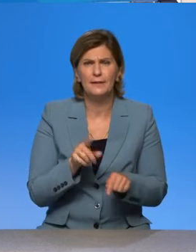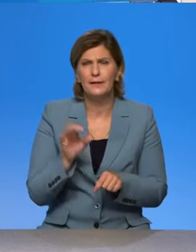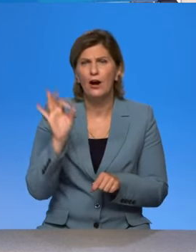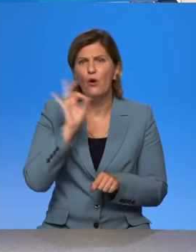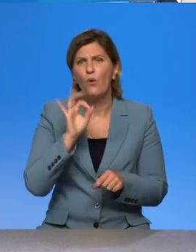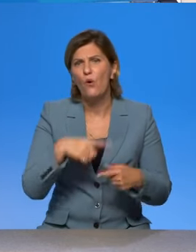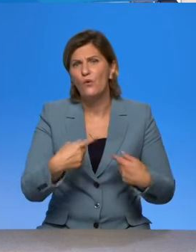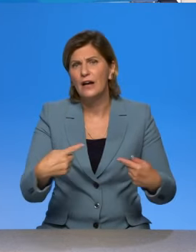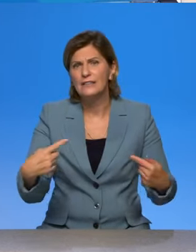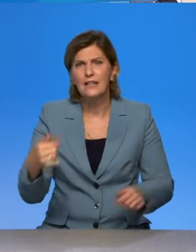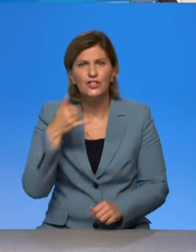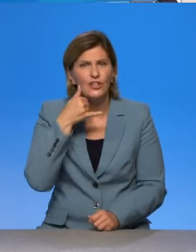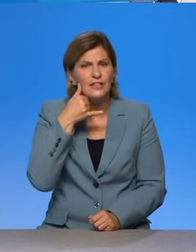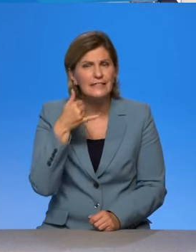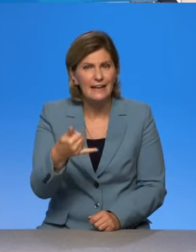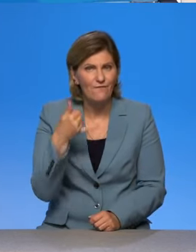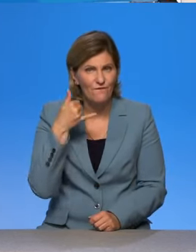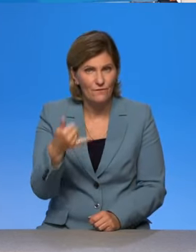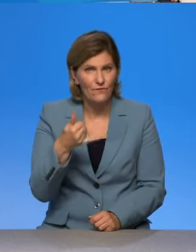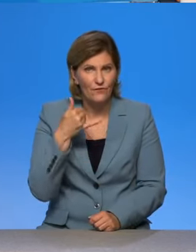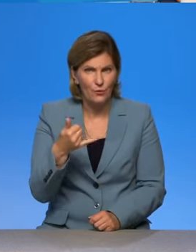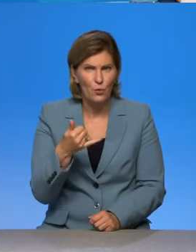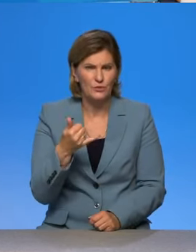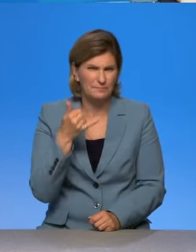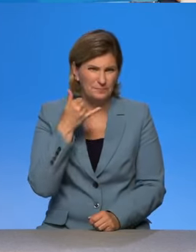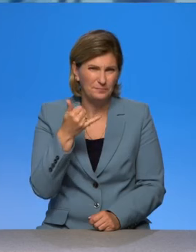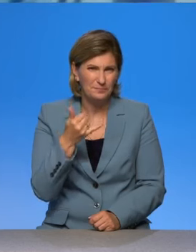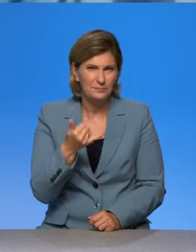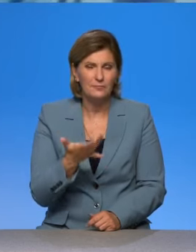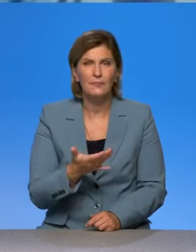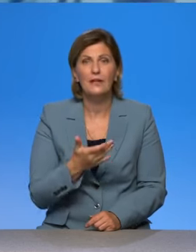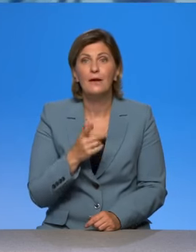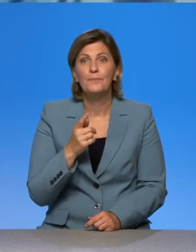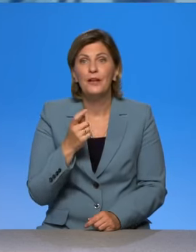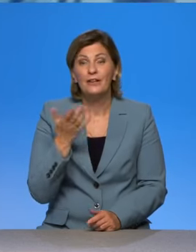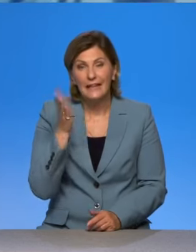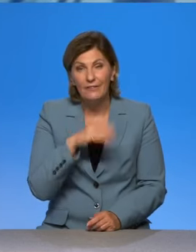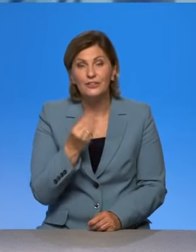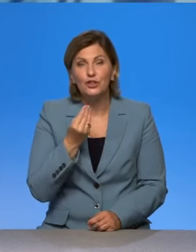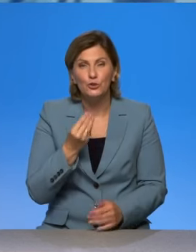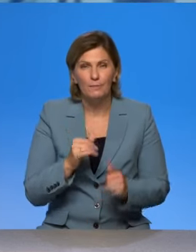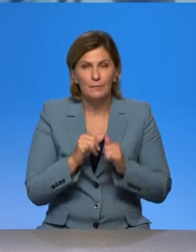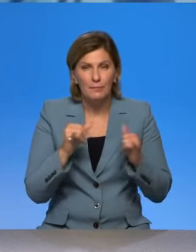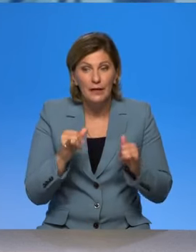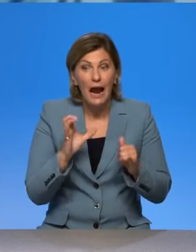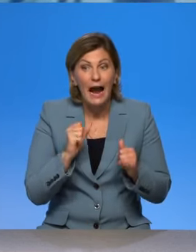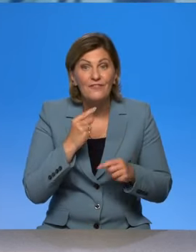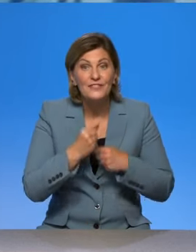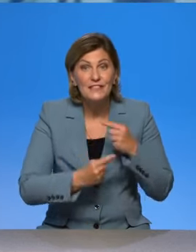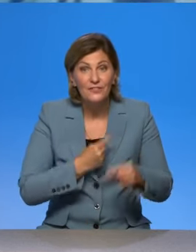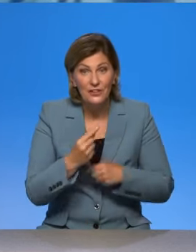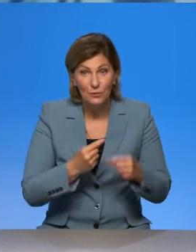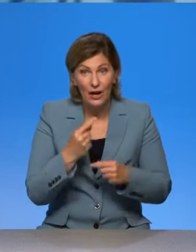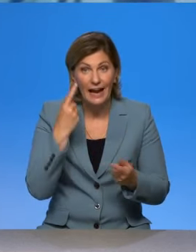различные вот эти вот телефонные все там обзвоны. Чуть шире возьмем вопрос, а в современном